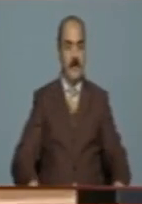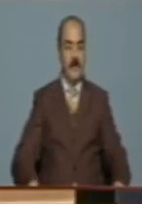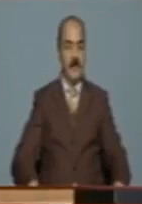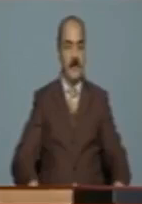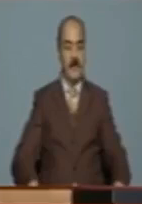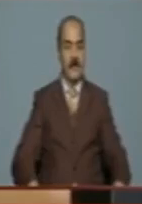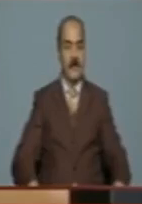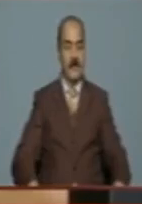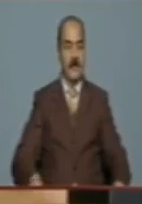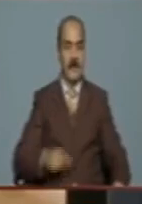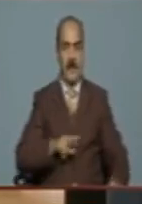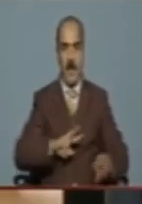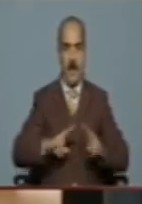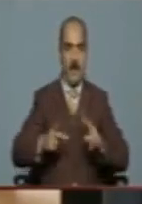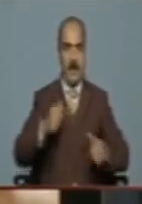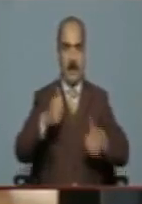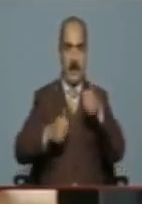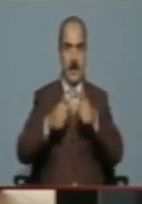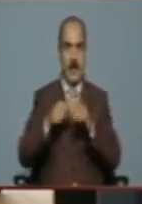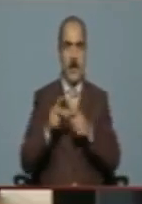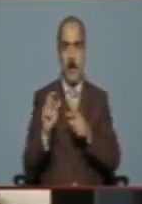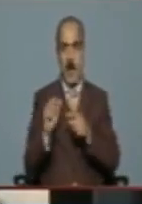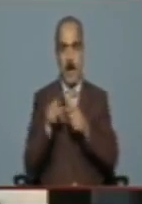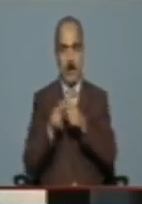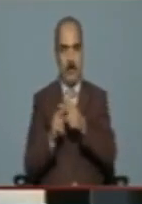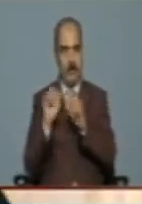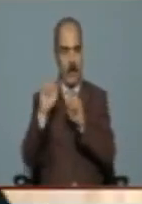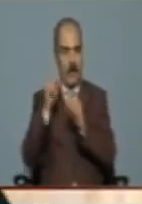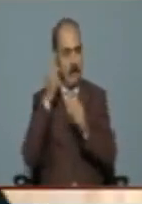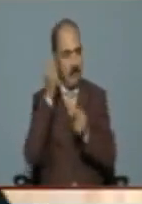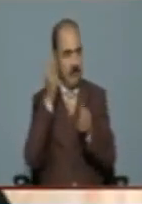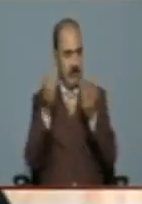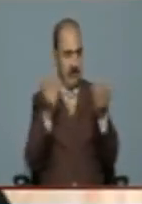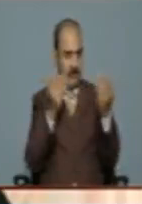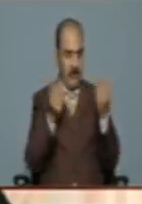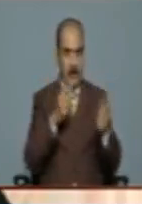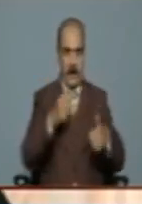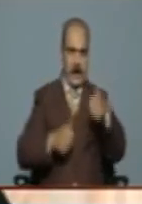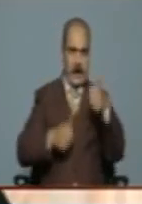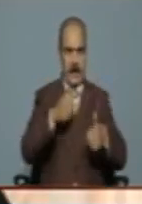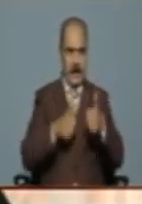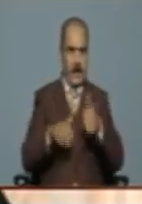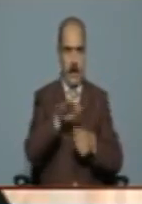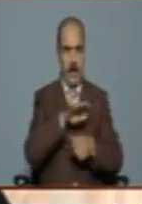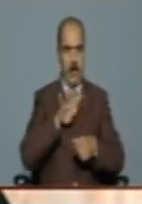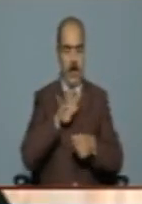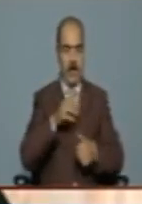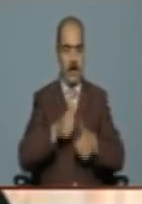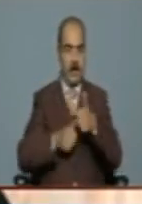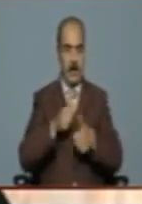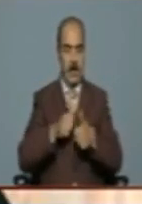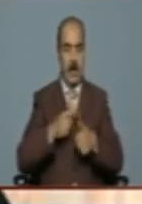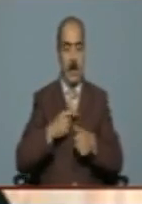تنوع المرشحين وبرامجهم، حيث خاض السباق الانتخابي 3